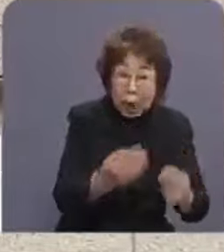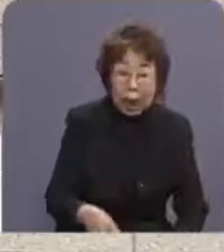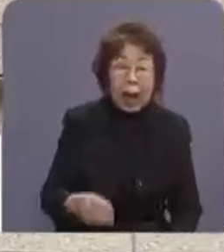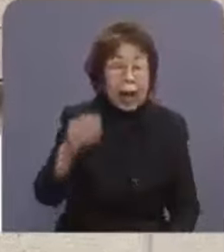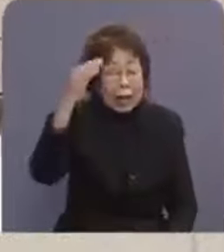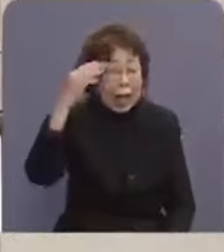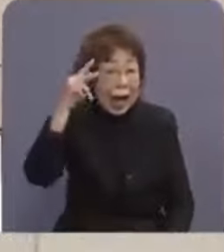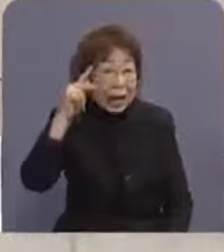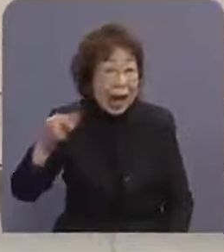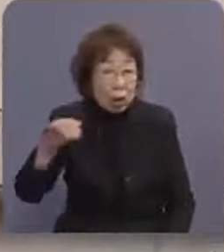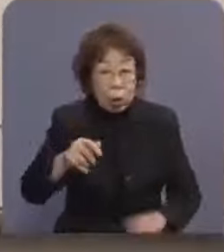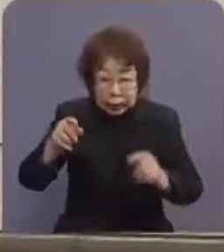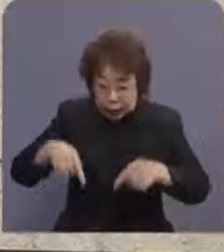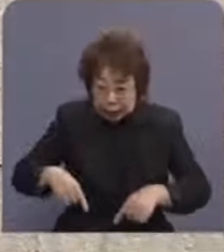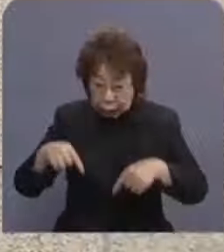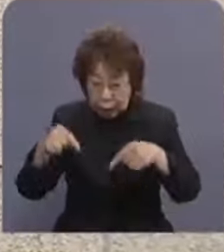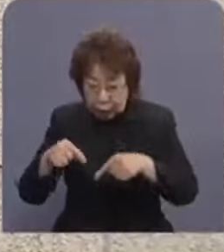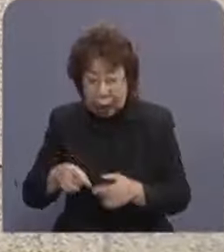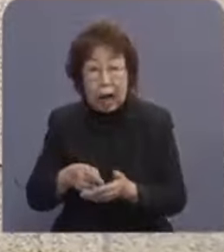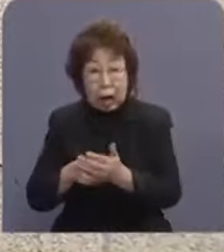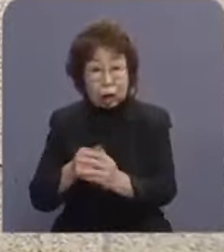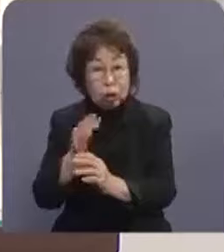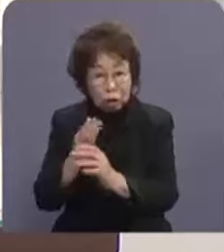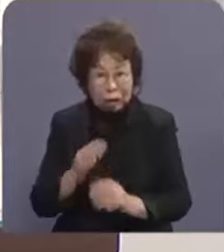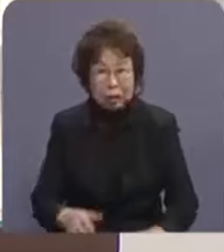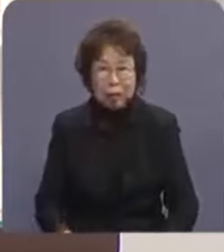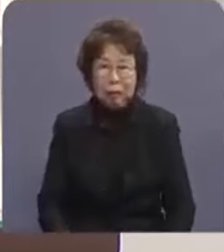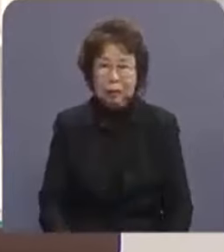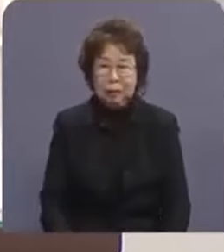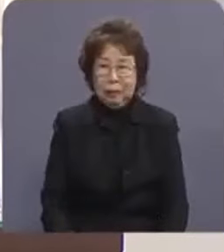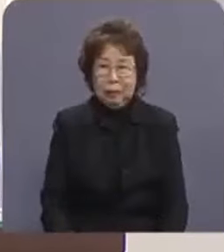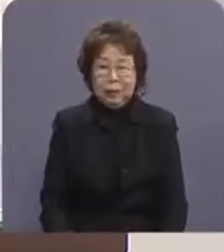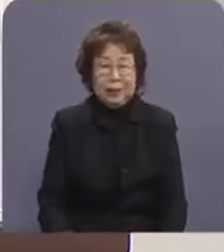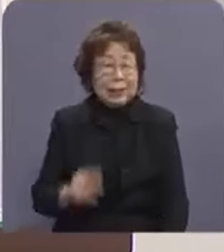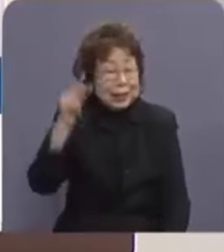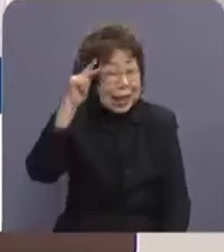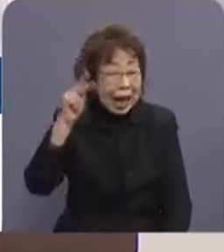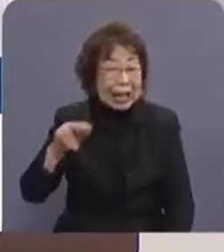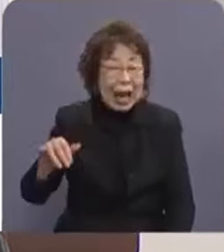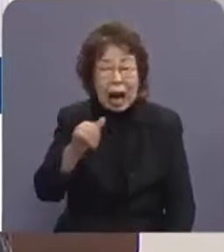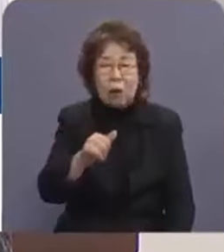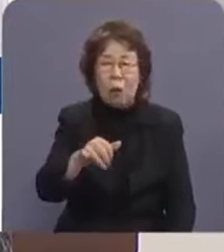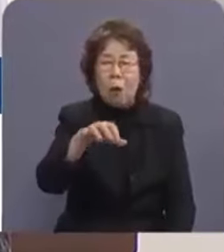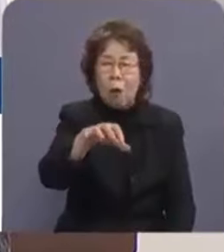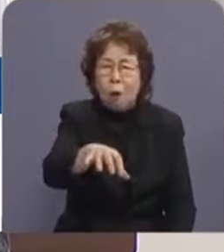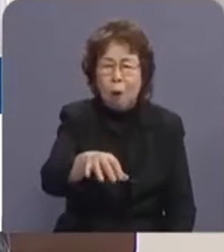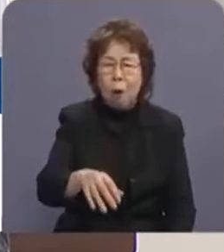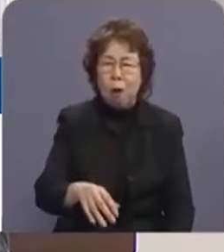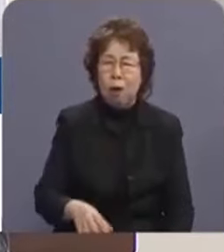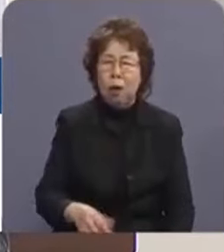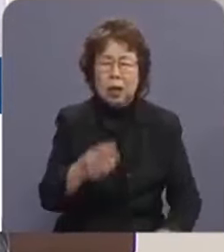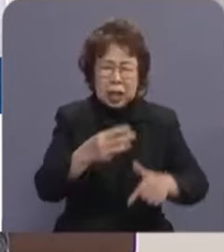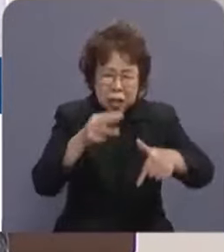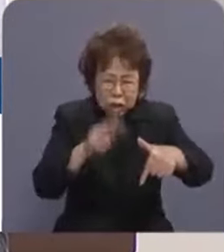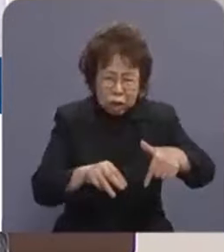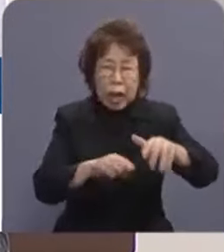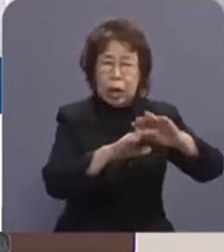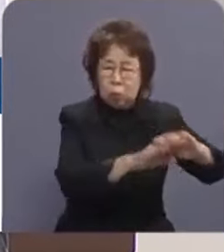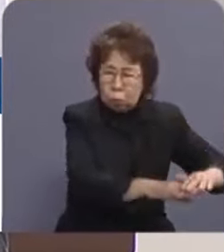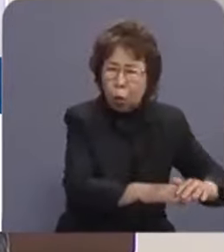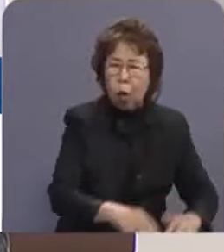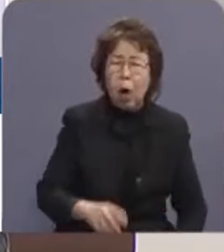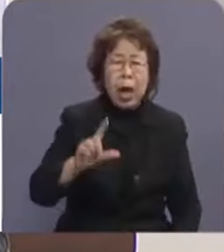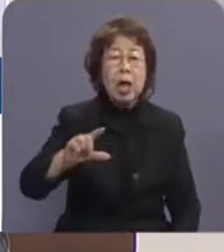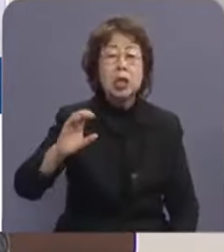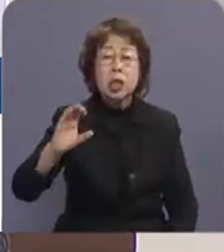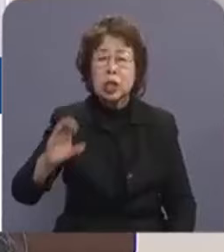대한항공과의 직접 협상을 시도하고 있습니다 대한항공사 허보은 인천을 두고 LCC 쪽은 우리